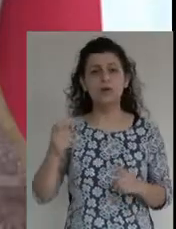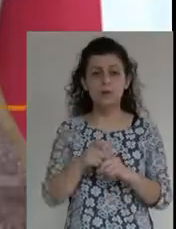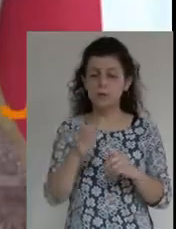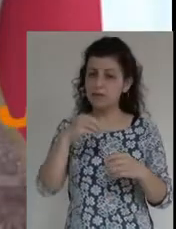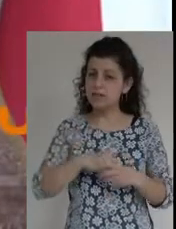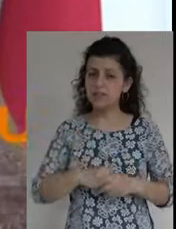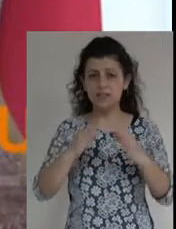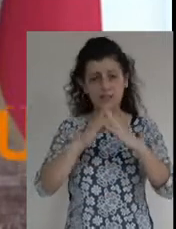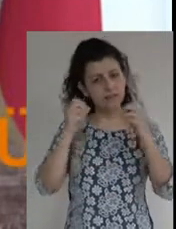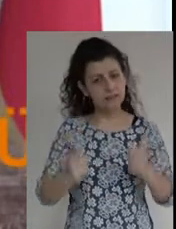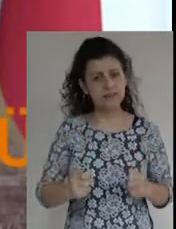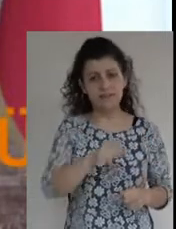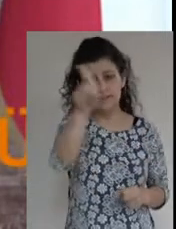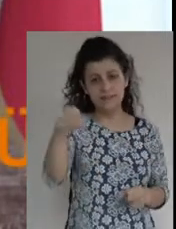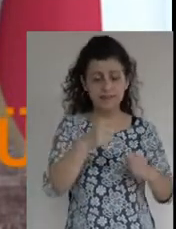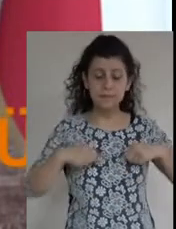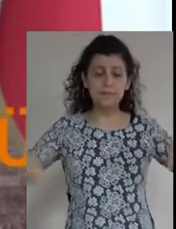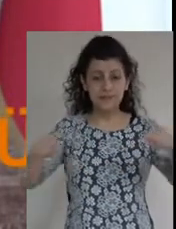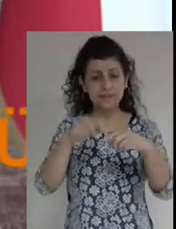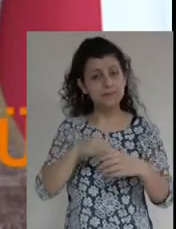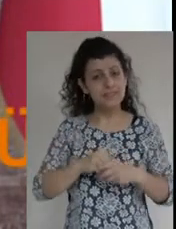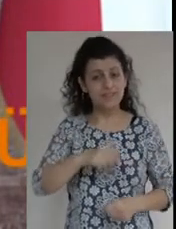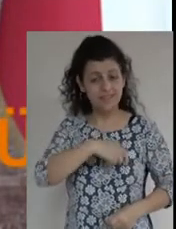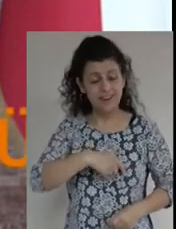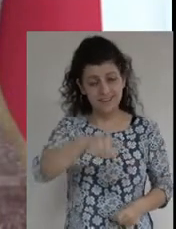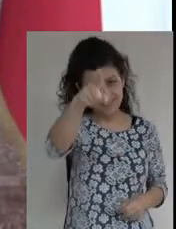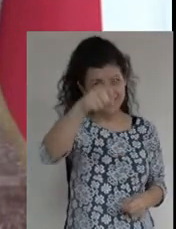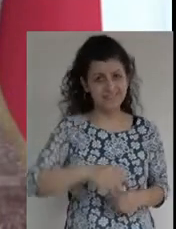Koronavirüsten korunmak için evde kalın. Sizler bizim için değerlisiniz.